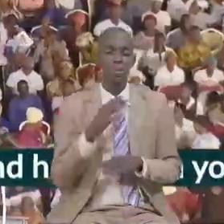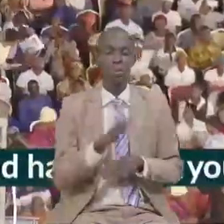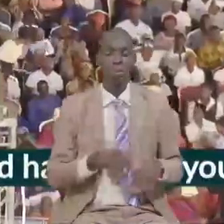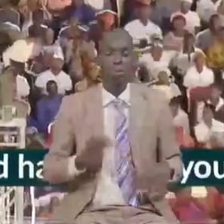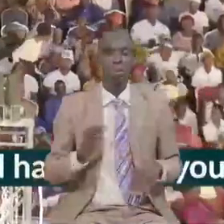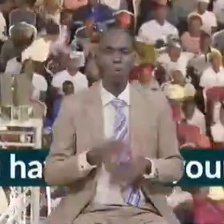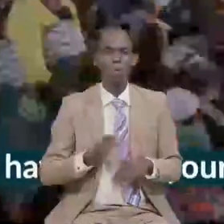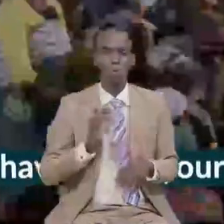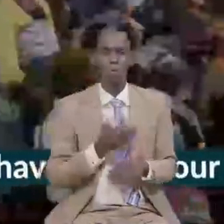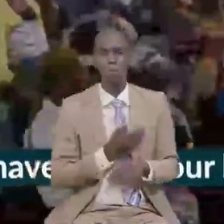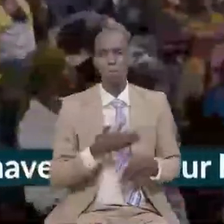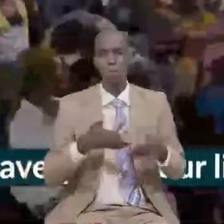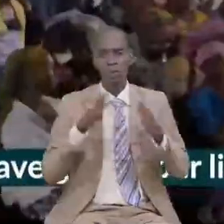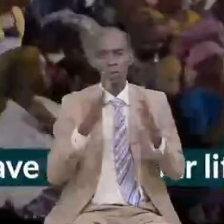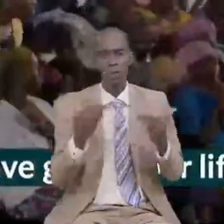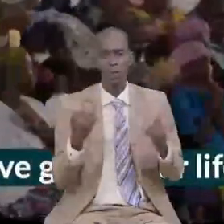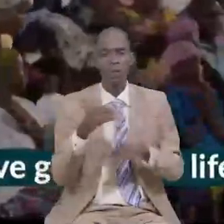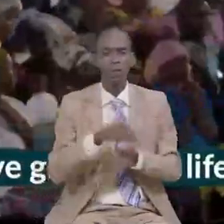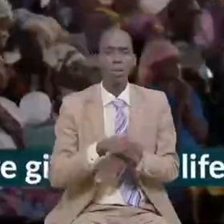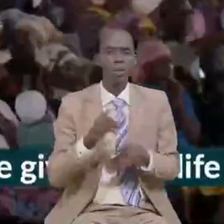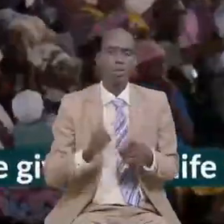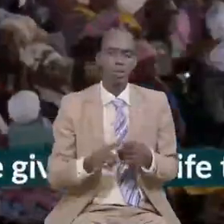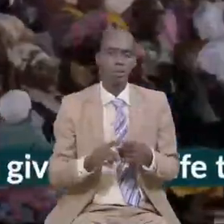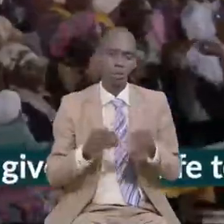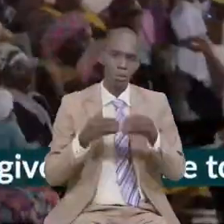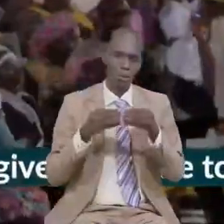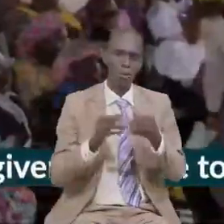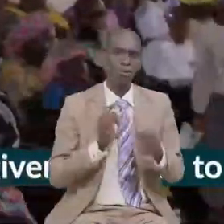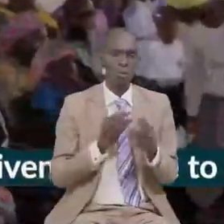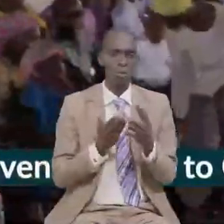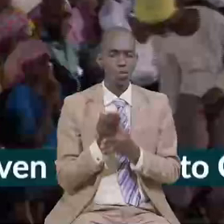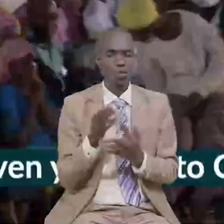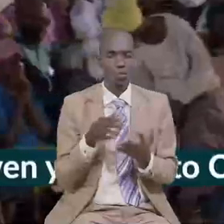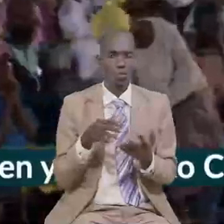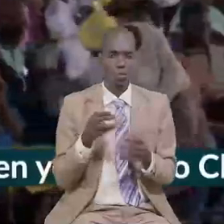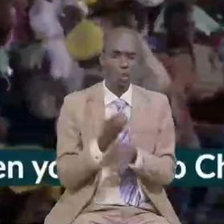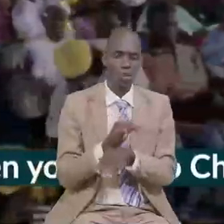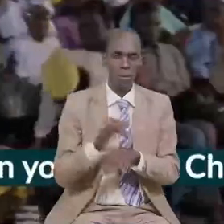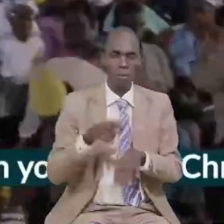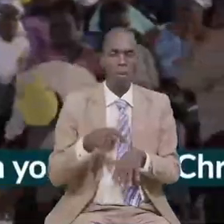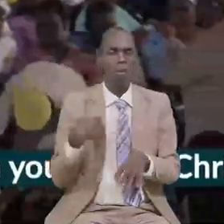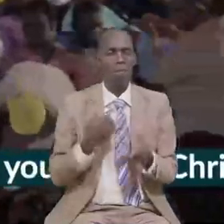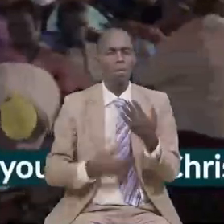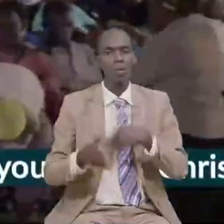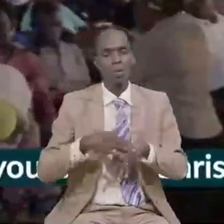Nous allons appeler notre modérateur de nous aider en cette session